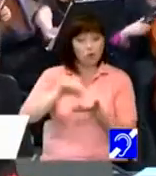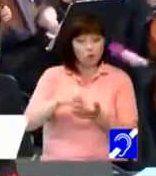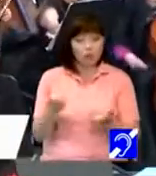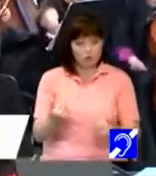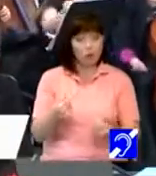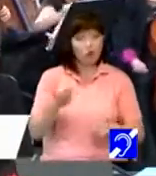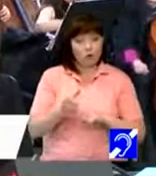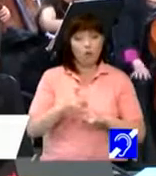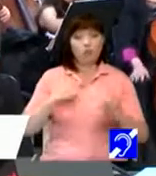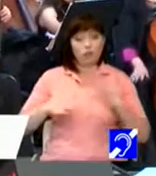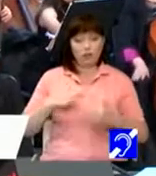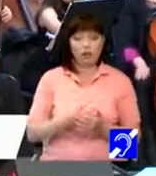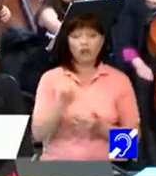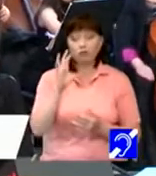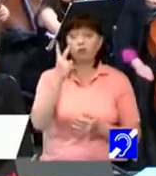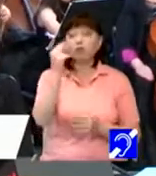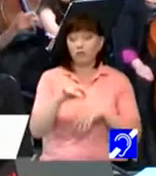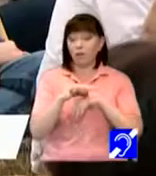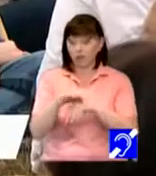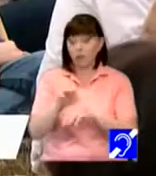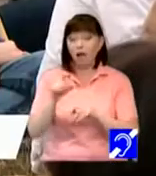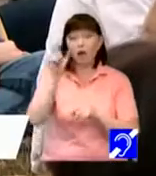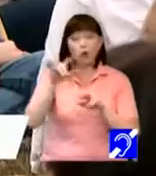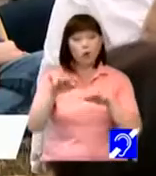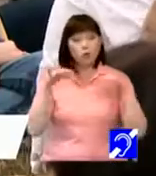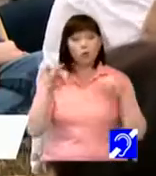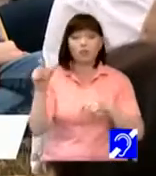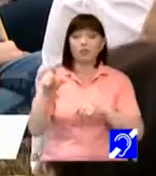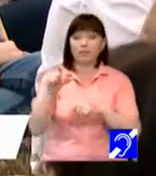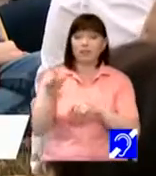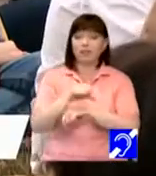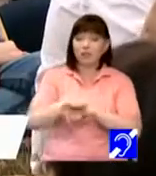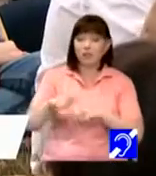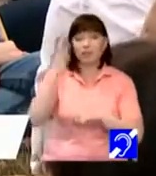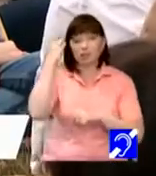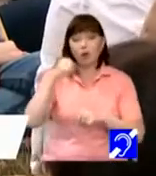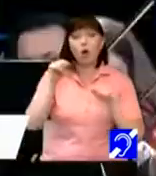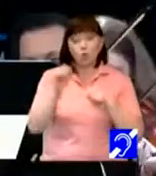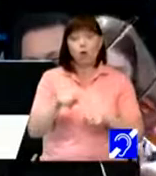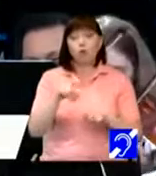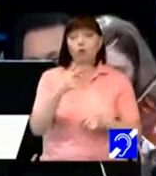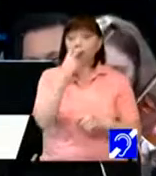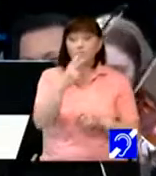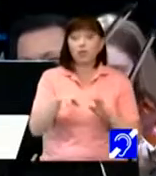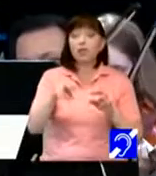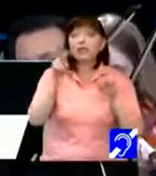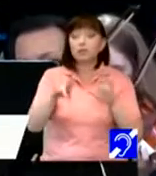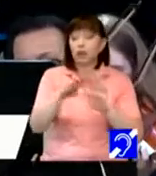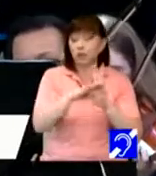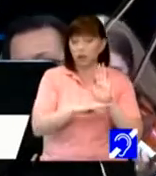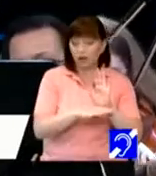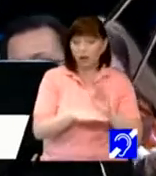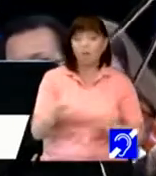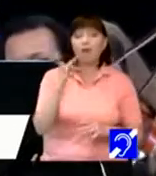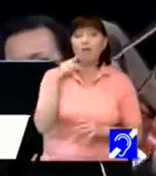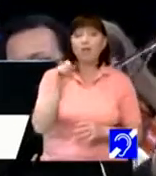Festivalul va continua și în următoarele 2 zile, iar publicul și oaspeții de peste hotare vor avea parte de un program special. Sâmbătă, Filarmonica